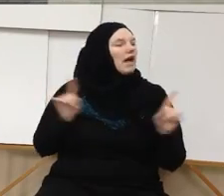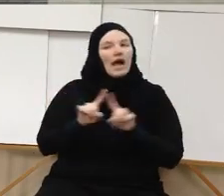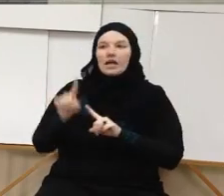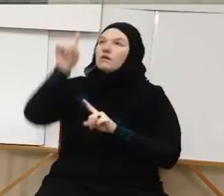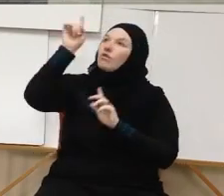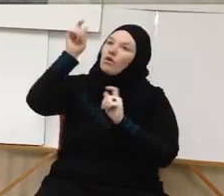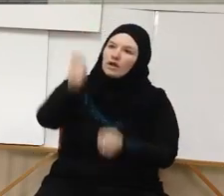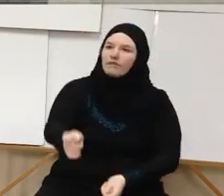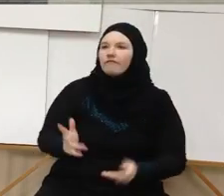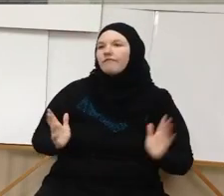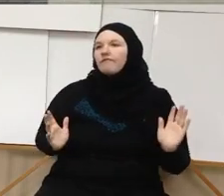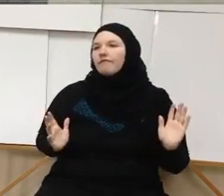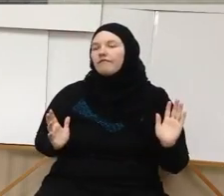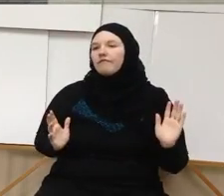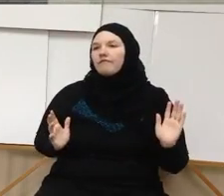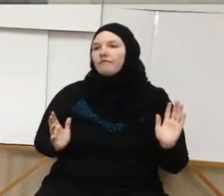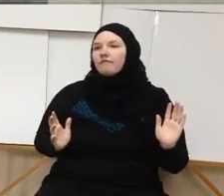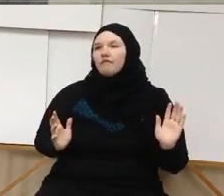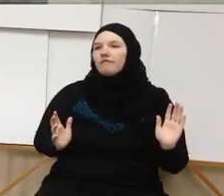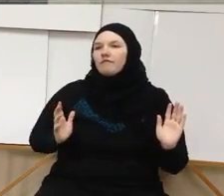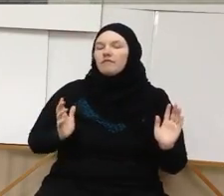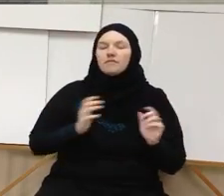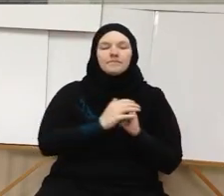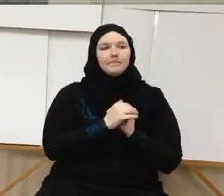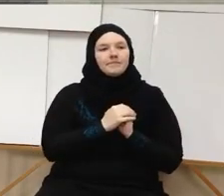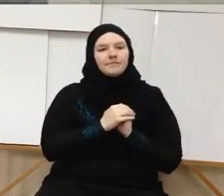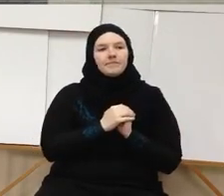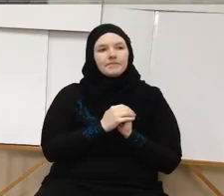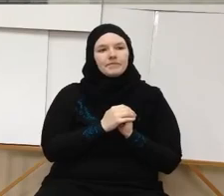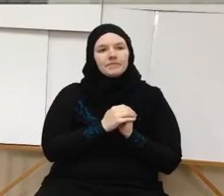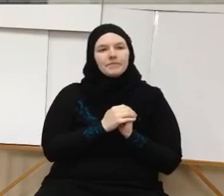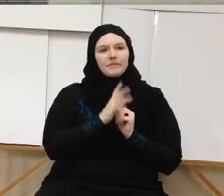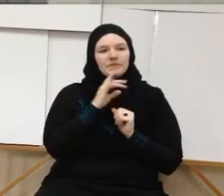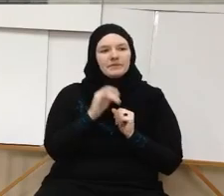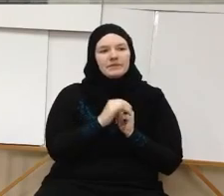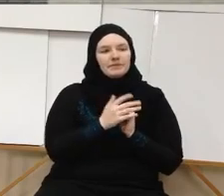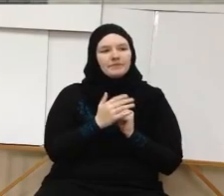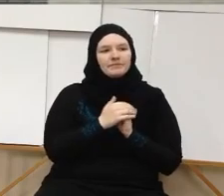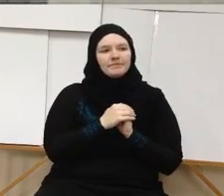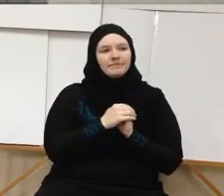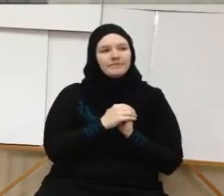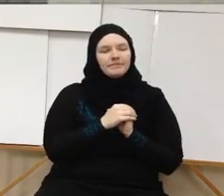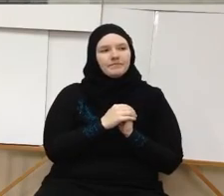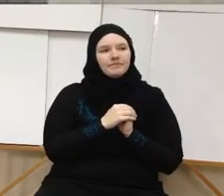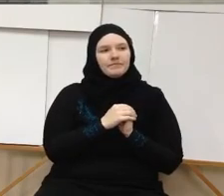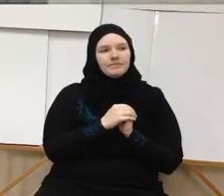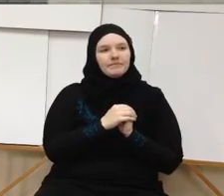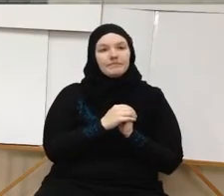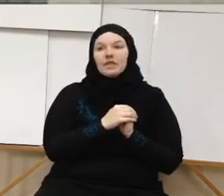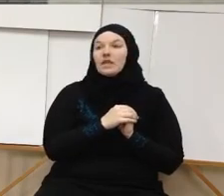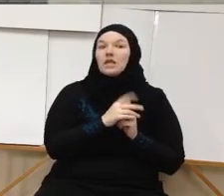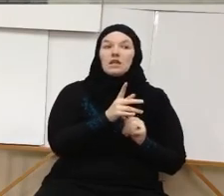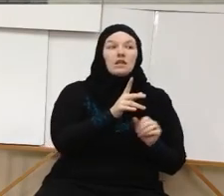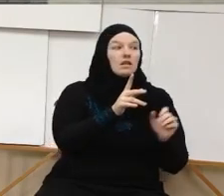to Isa alayhi salam. وَمَنْ لَمْ يَحْكُمْ بِمَا أَنْزَلَ اللَّهِ فَأُولَٰئِكَ هُمُ الْفَاسِقُونَ. He who does